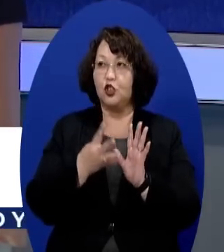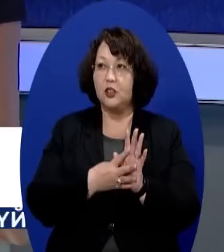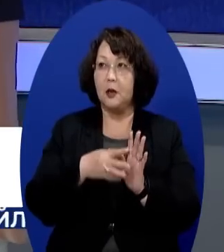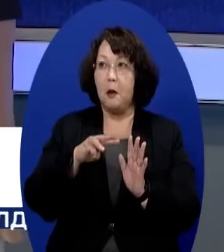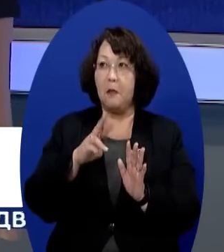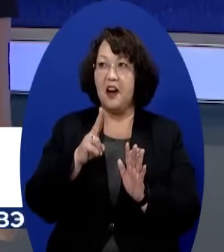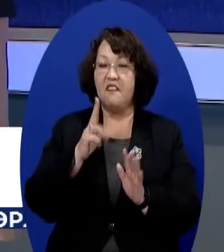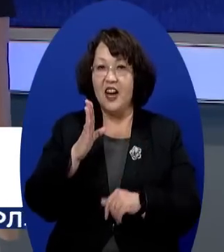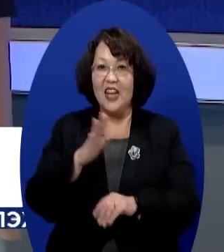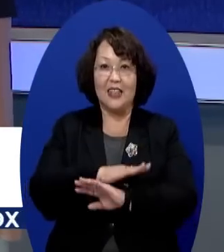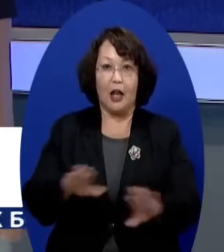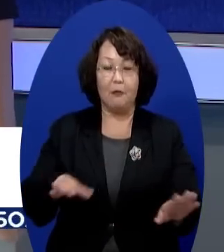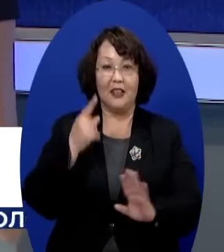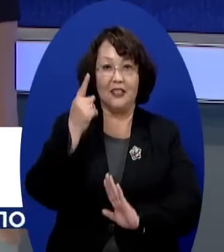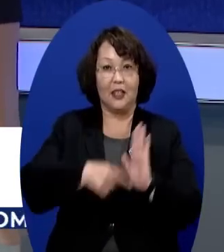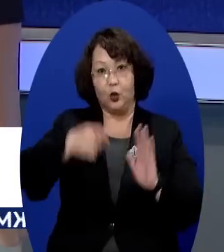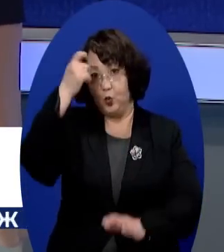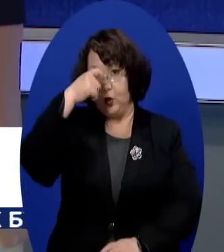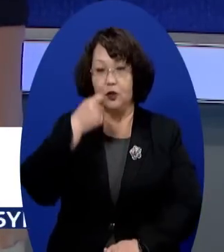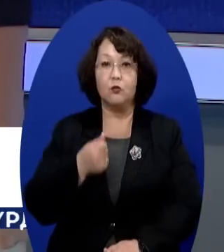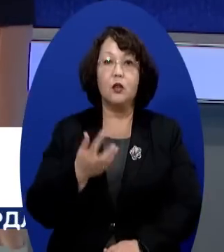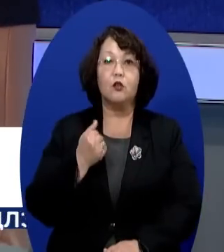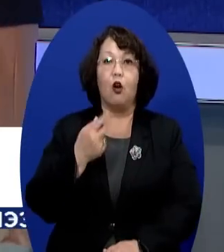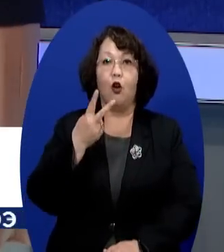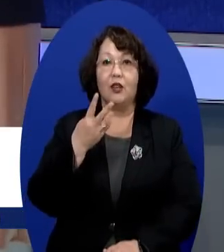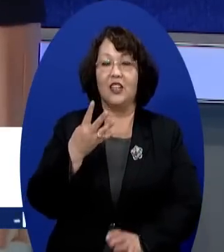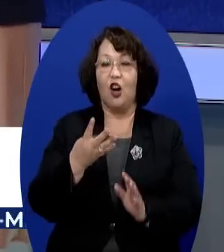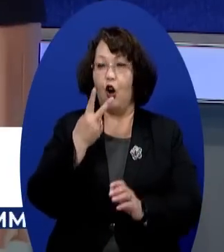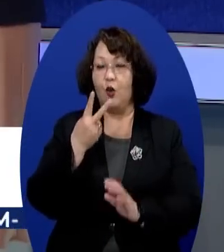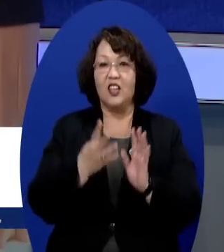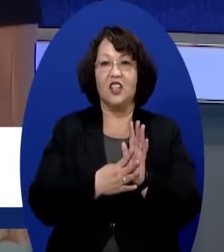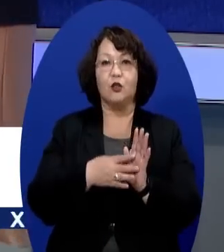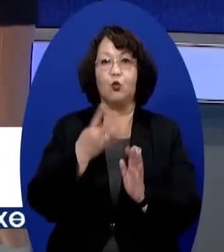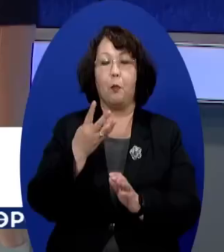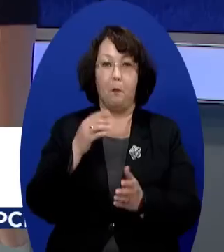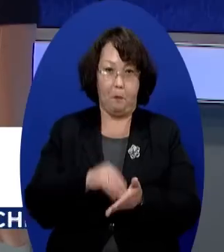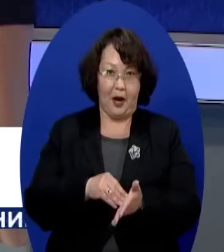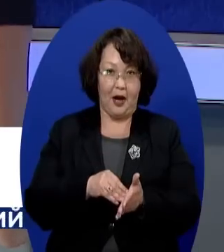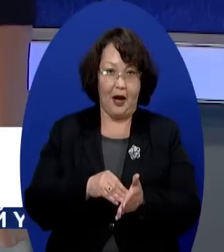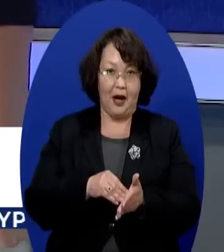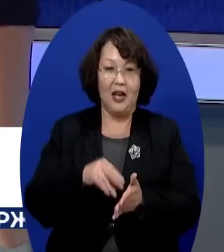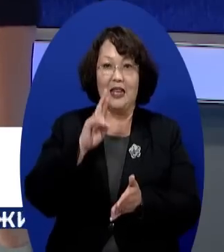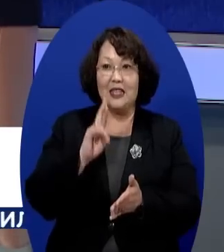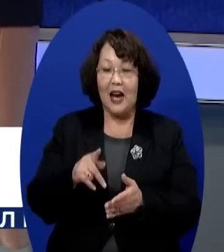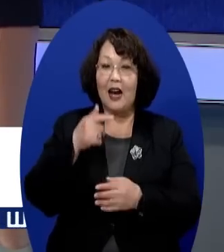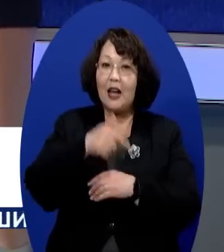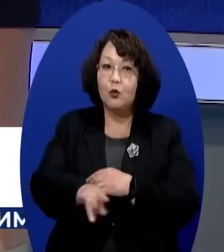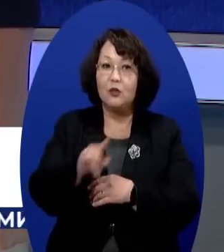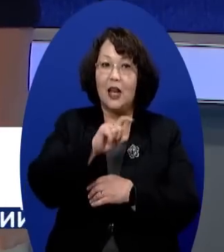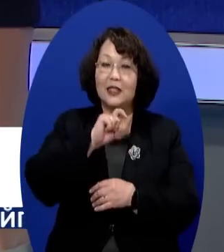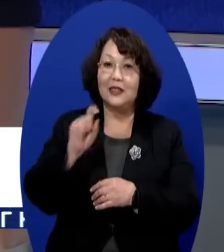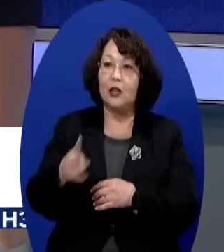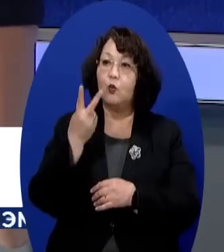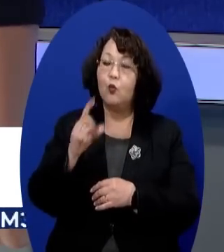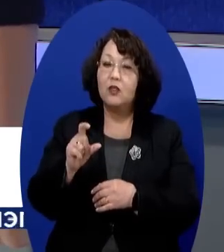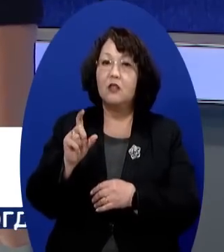сарын одоо төрөөсөө хэмжээ нь 294,000 төгрөг гэсэн үг. За гэтэл яг зах зээлийн аншаар нь бодох юм бол ийм